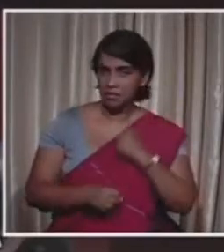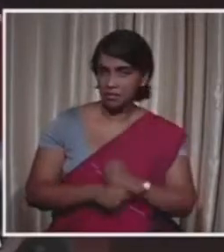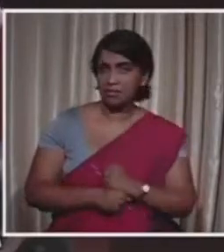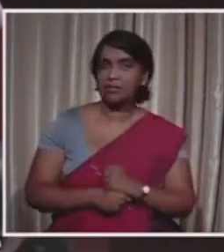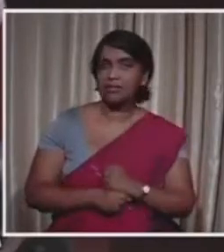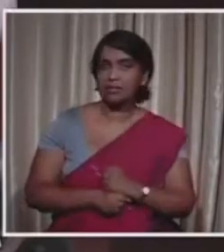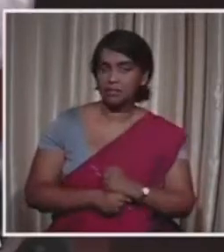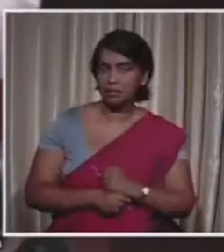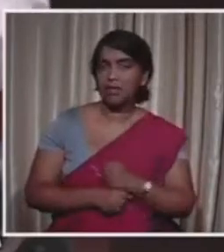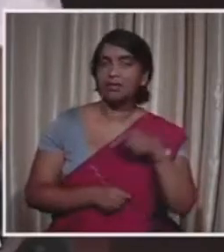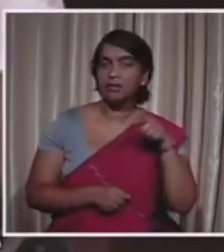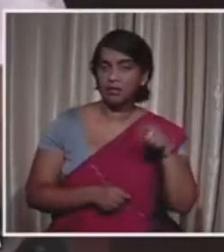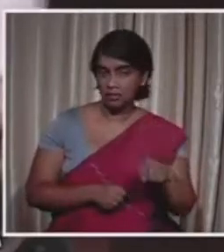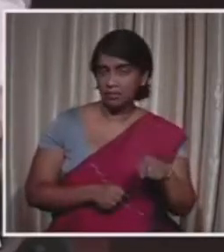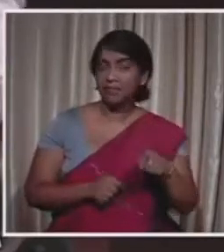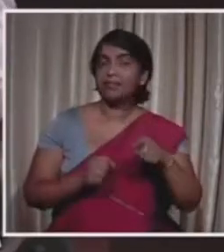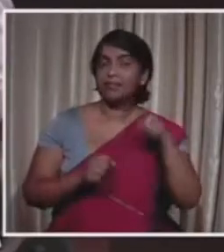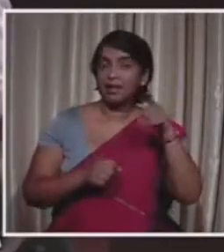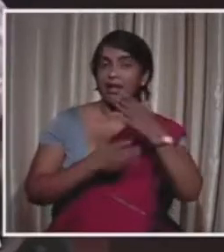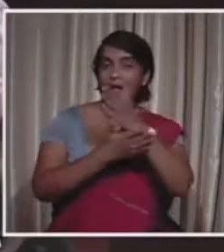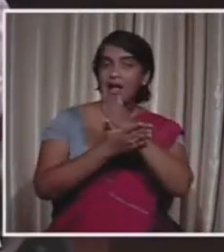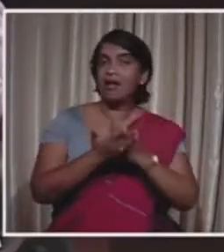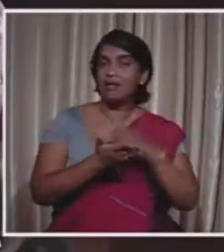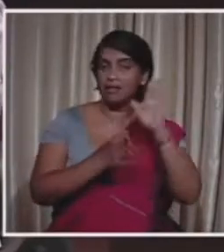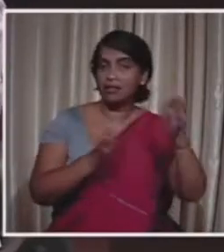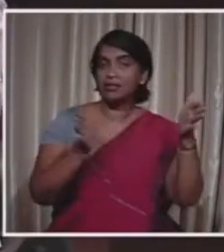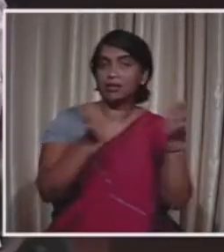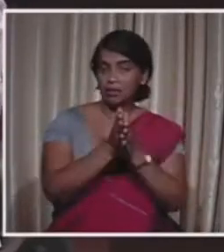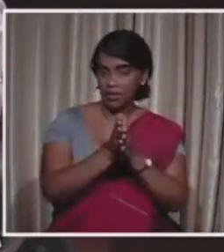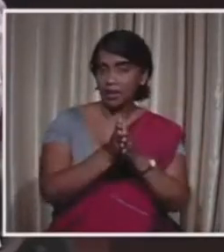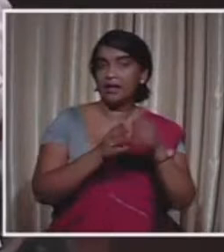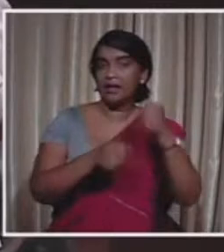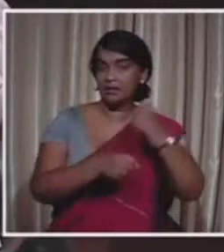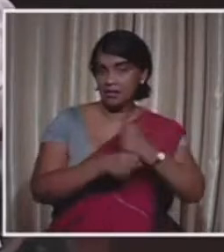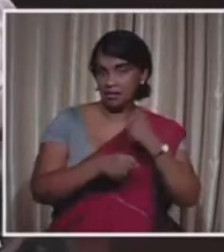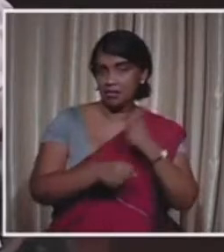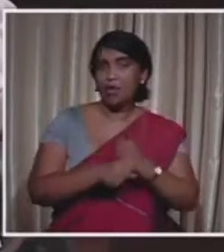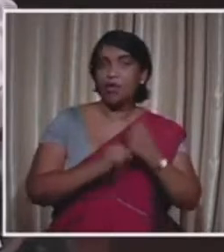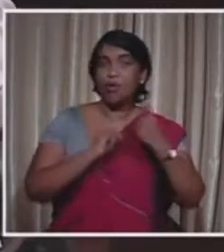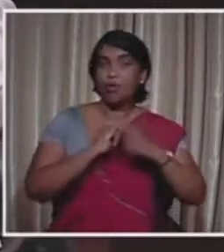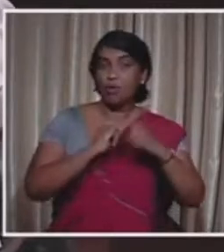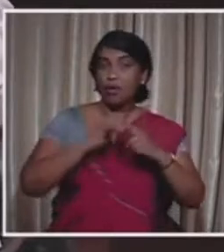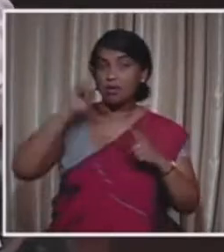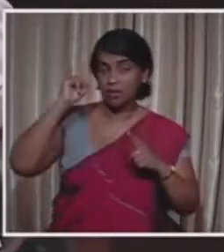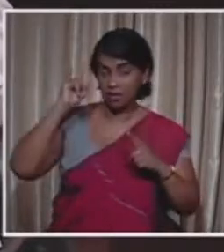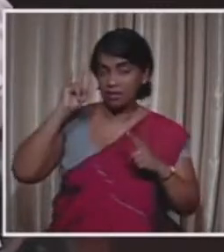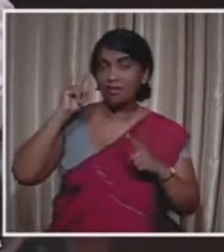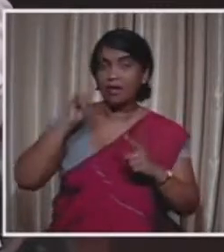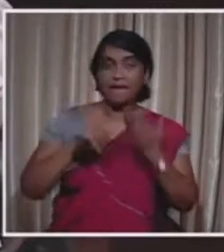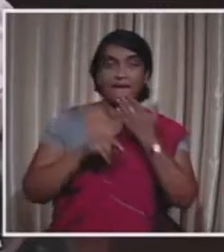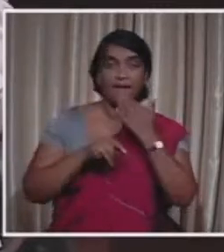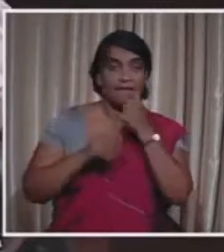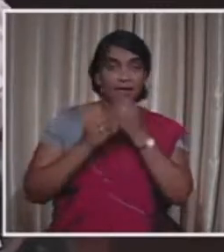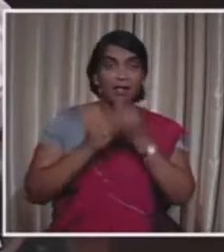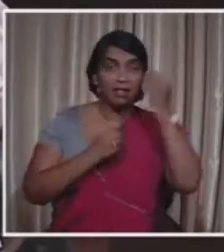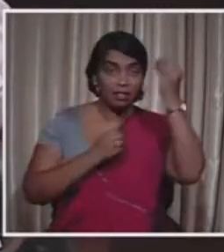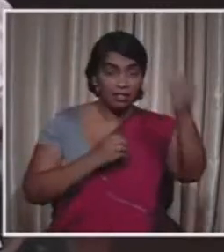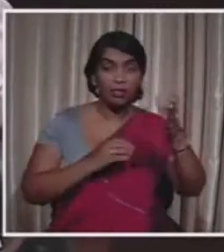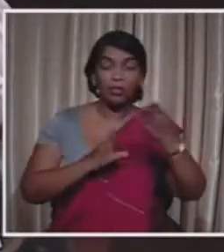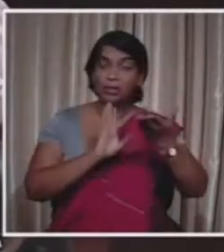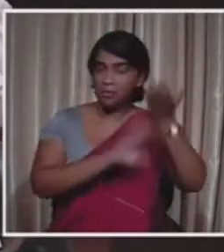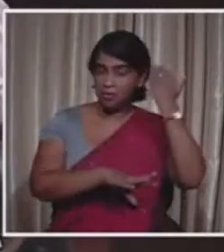අර මේ ආණ්ඩුවේම කෑල්ලක් වුණු හිටපු ආණ්ඩුවටත් උගණ්ඩාවට ජලය ලබා දුන්නු ඉතිහාසයක්